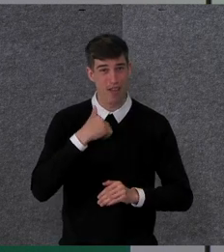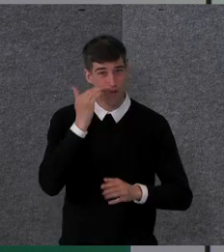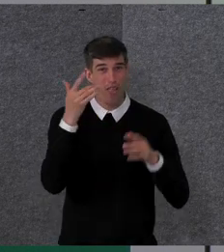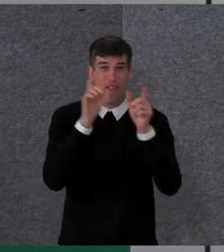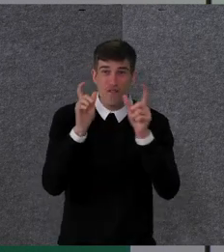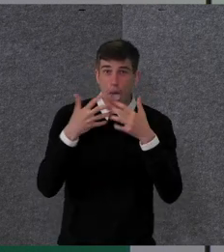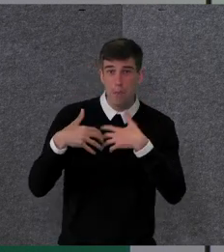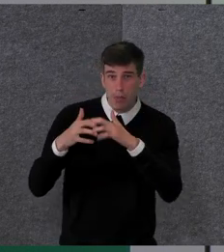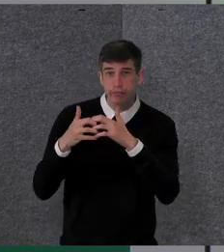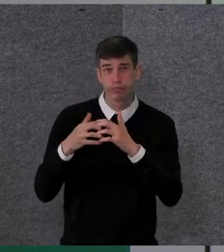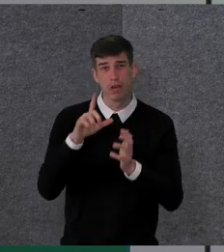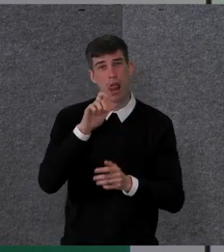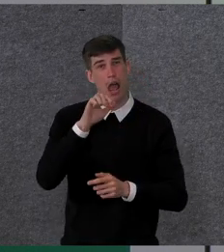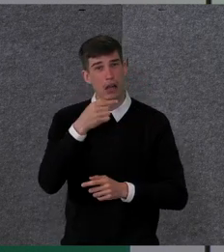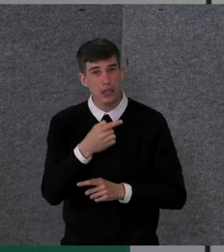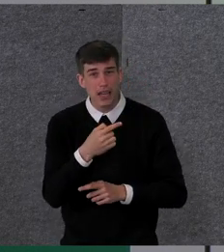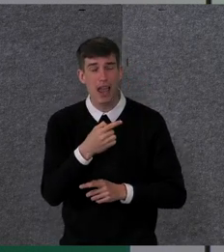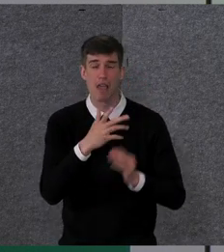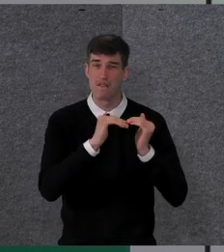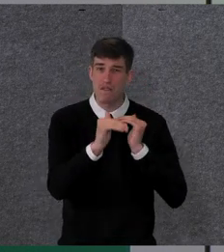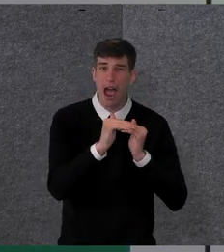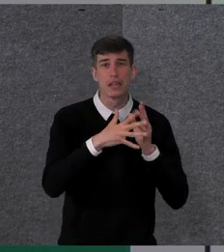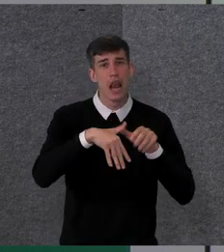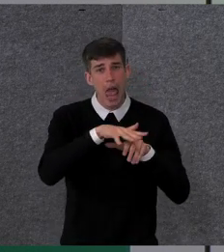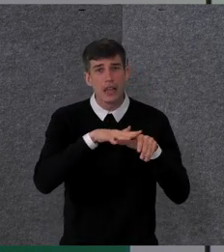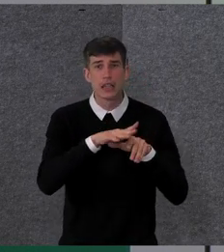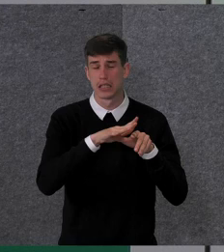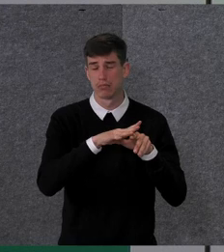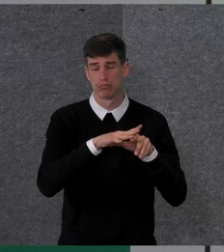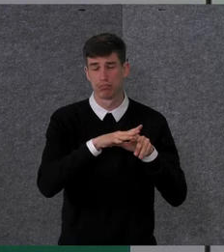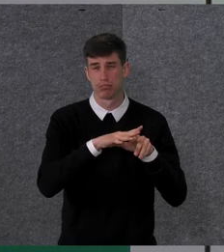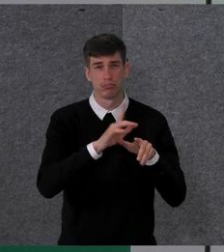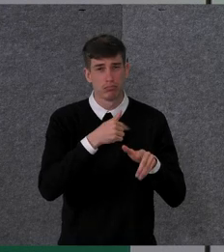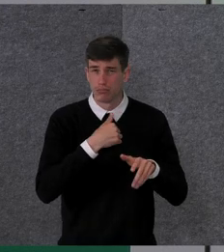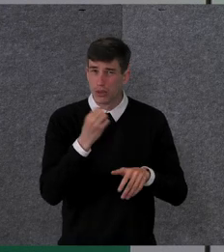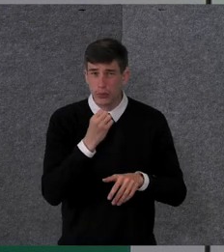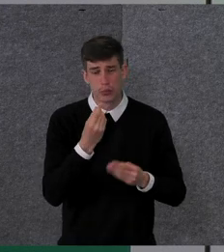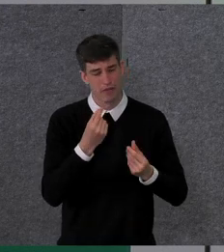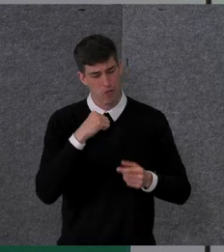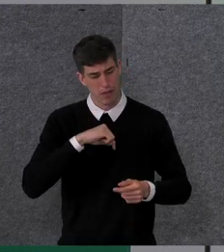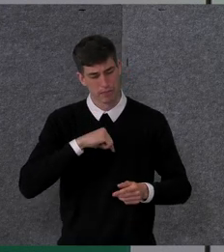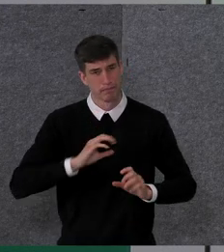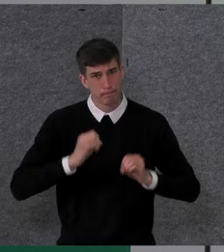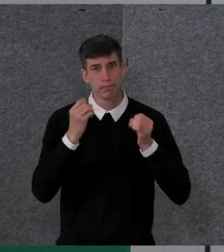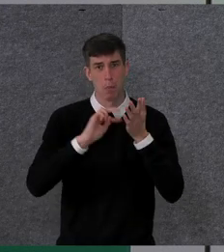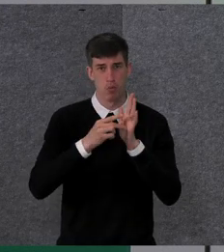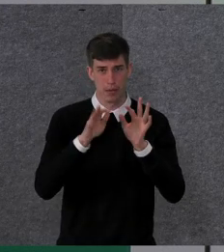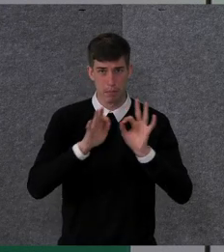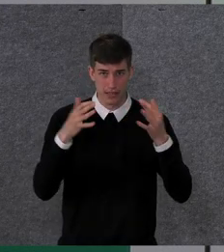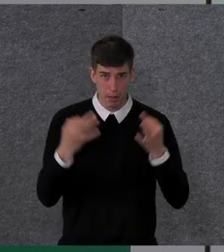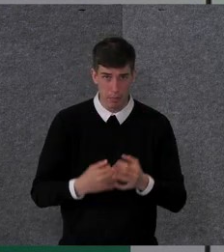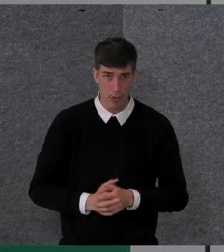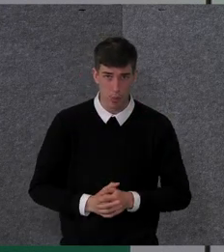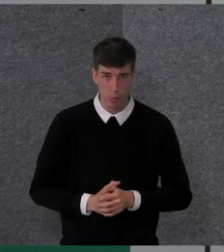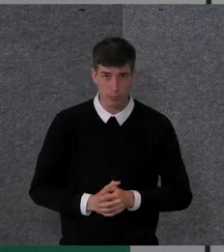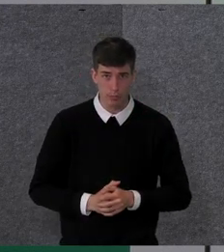als Sprecherin der LAG Wald, Landwirtschaft und ländlicher Raum jeden Tag an, für eine bessere Politik zu kämpfen. Denn alles ist